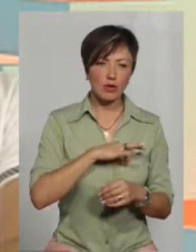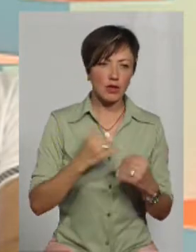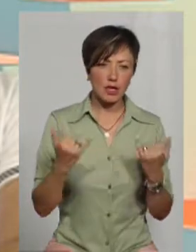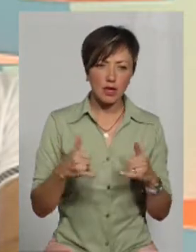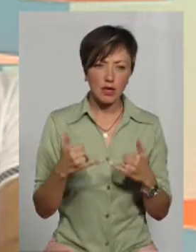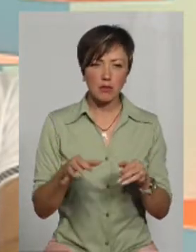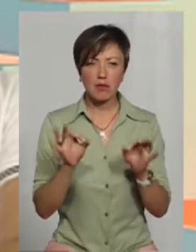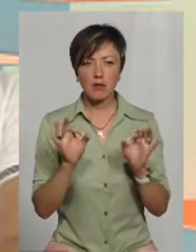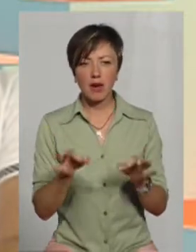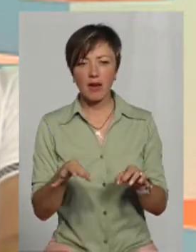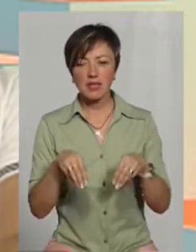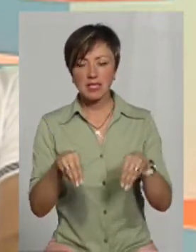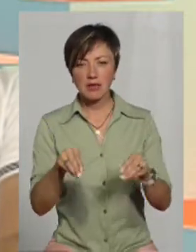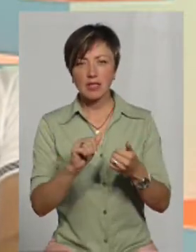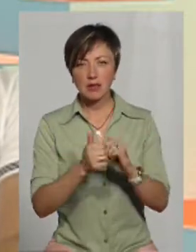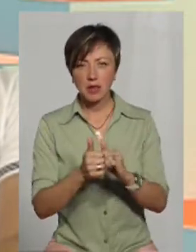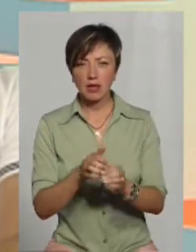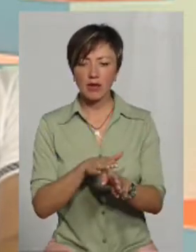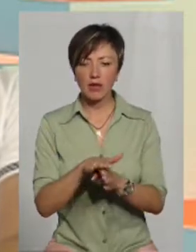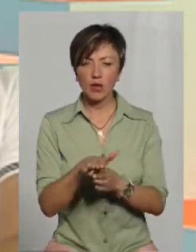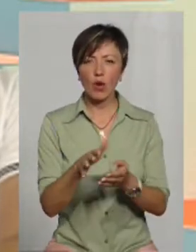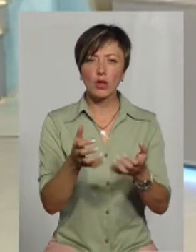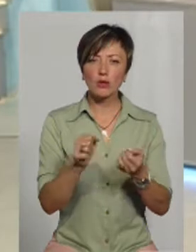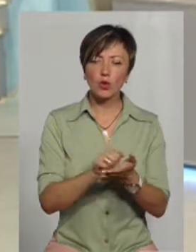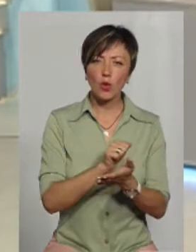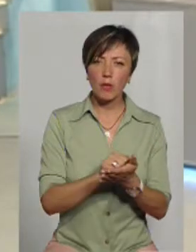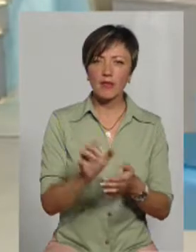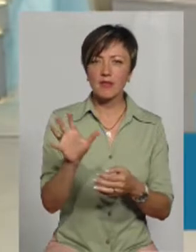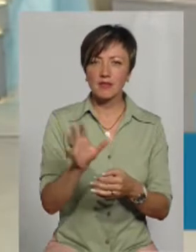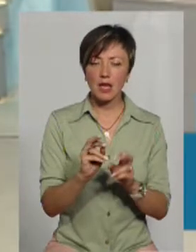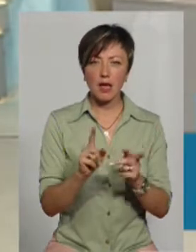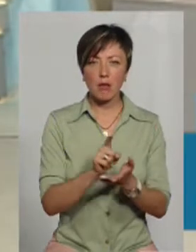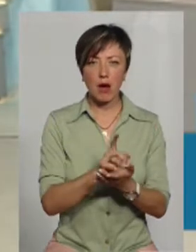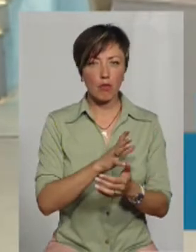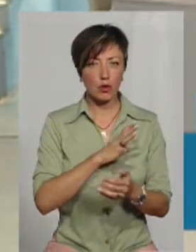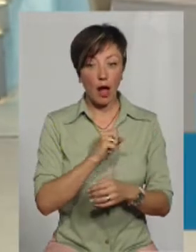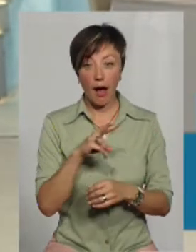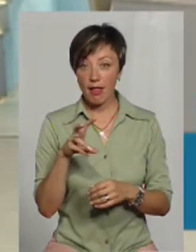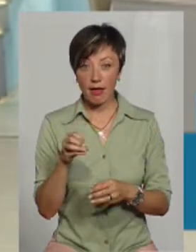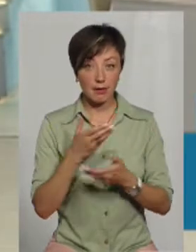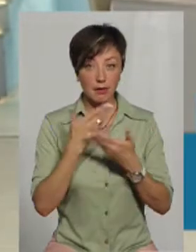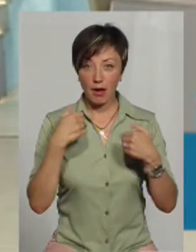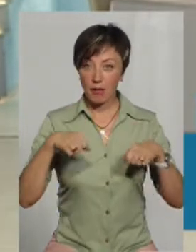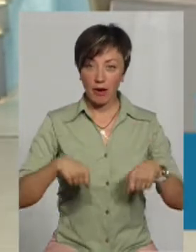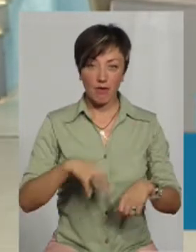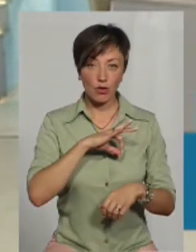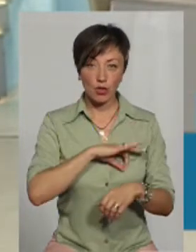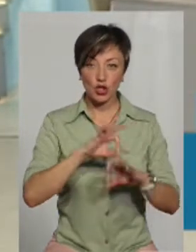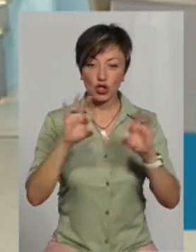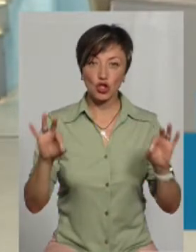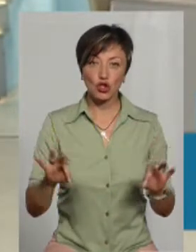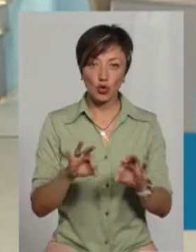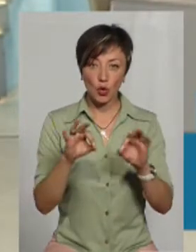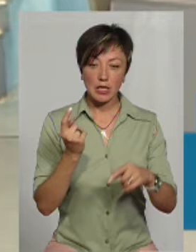хімію, використовує правильну сивозміну, підтримуються документи. Все, як має бути. Але при цьому не має права використовувати